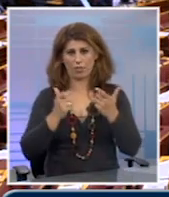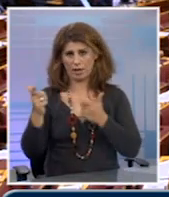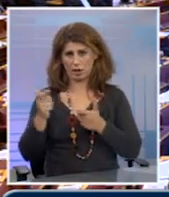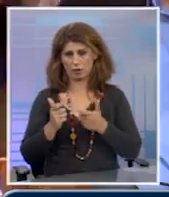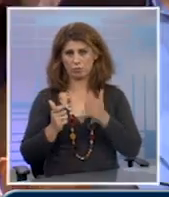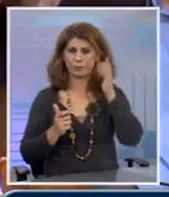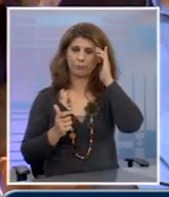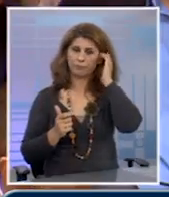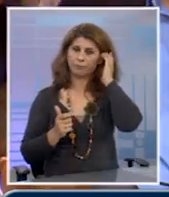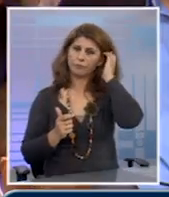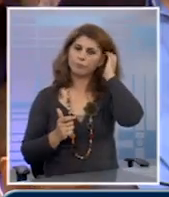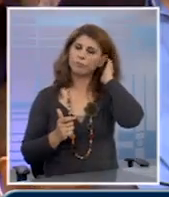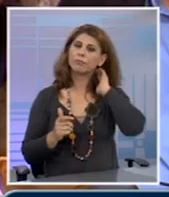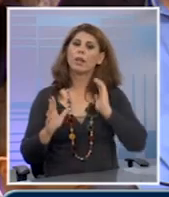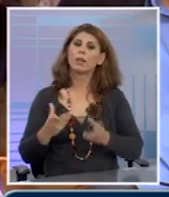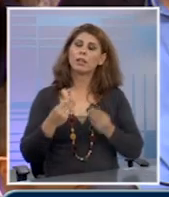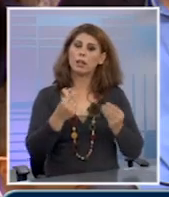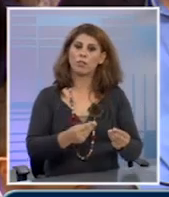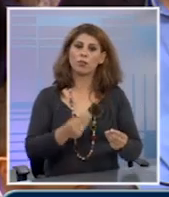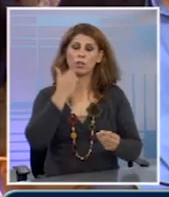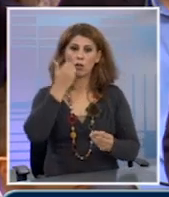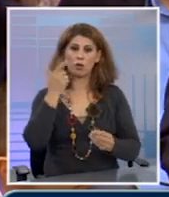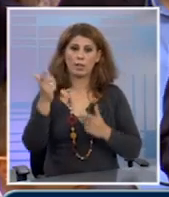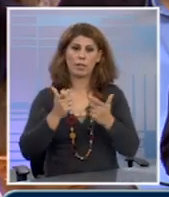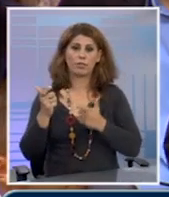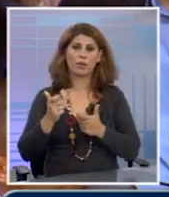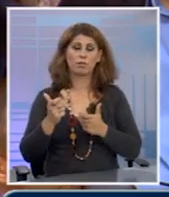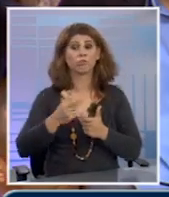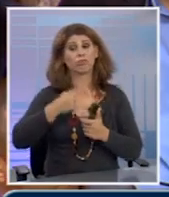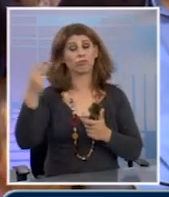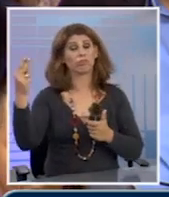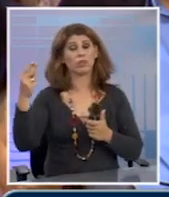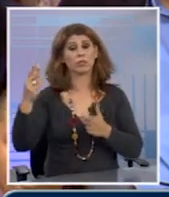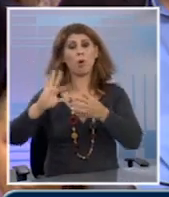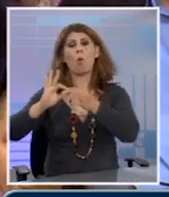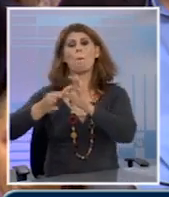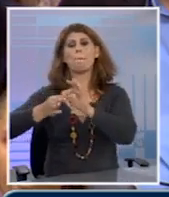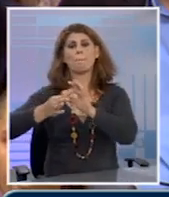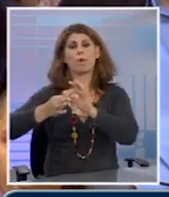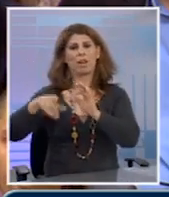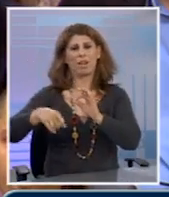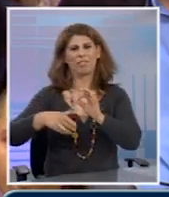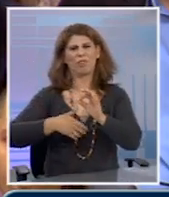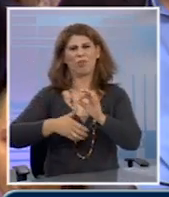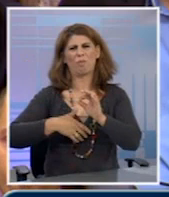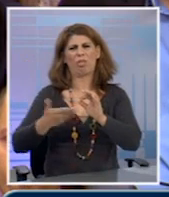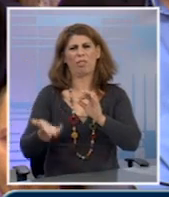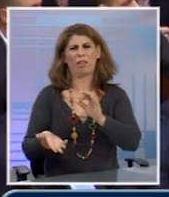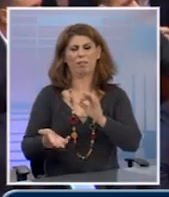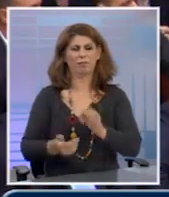και της παραχώρησης των κόκκινων δανείων στα περίφημα fs καταρχάς εδώ παίζεται μία